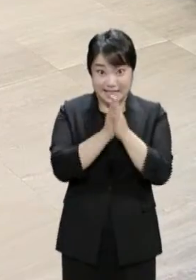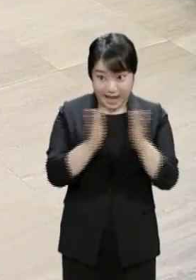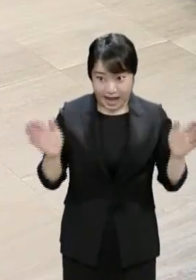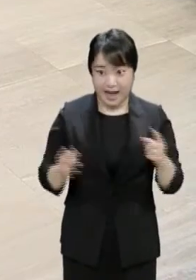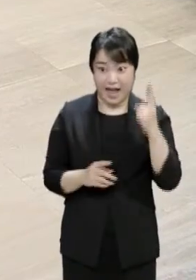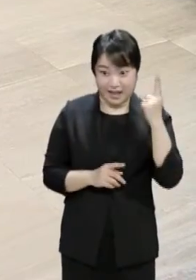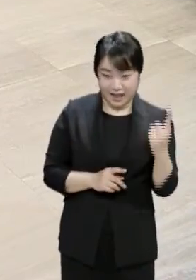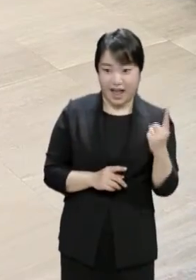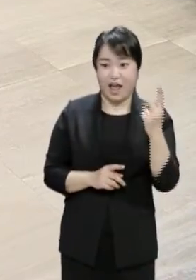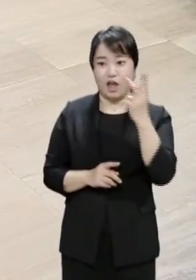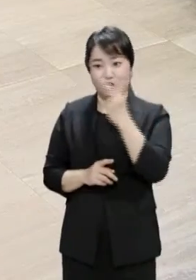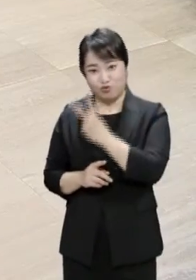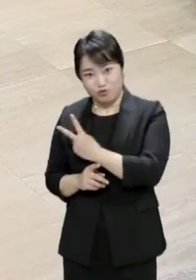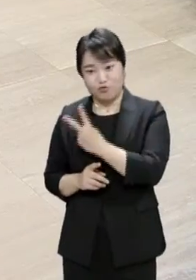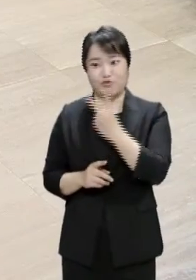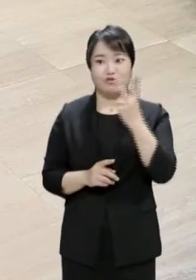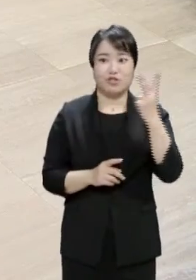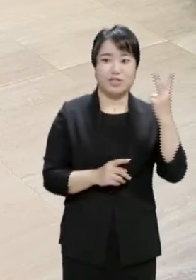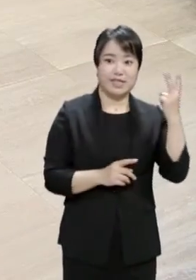시작! 하나,